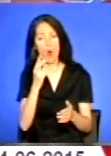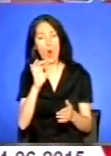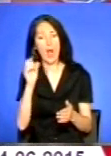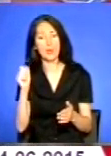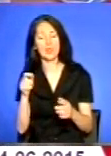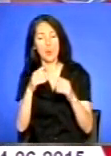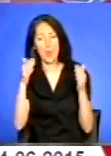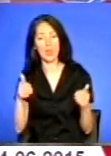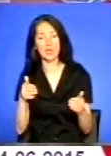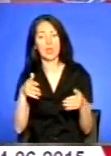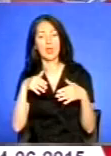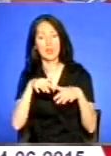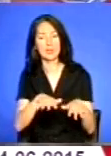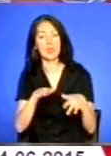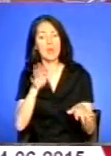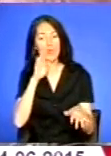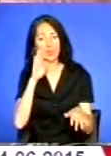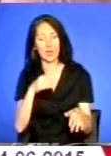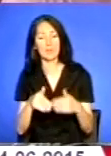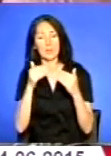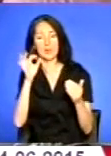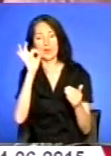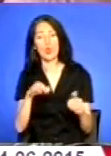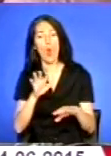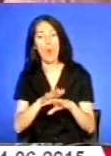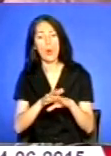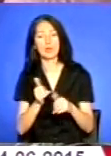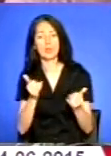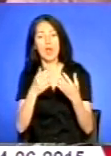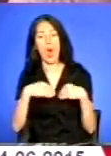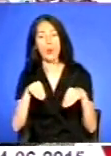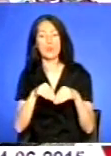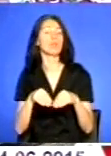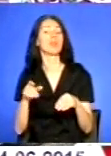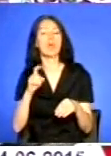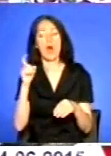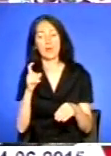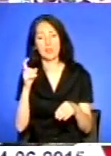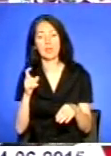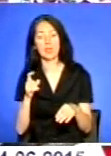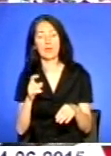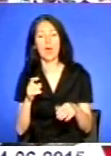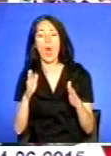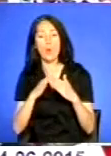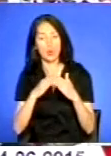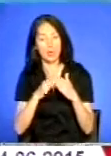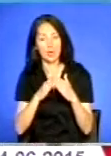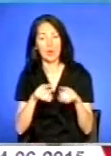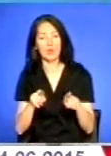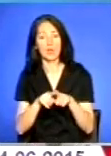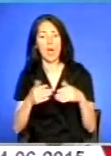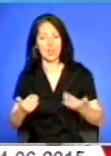води. Найбільший відсоток у банках для об'єднань співвласників багатоквартирних будинків та житлово-будівельних кооперативів.